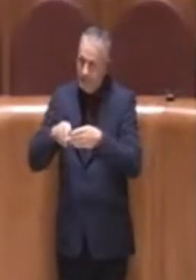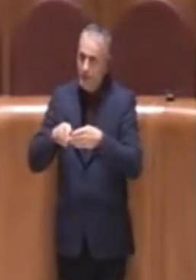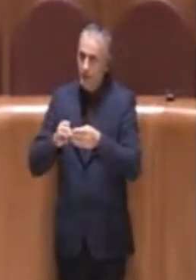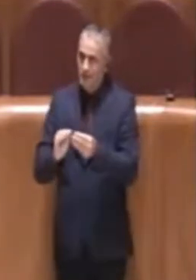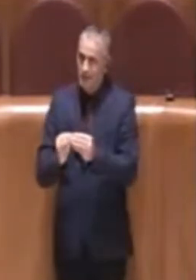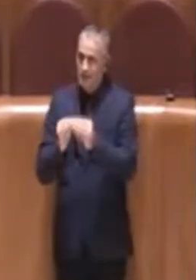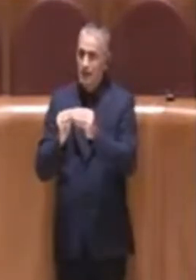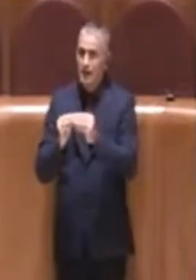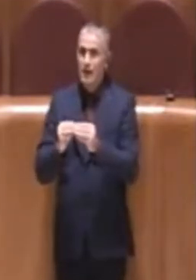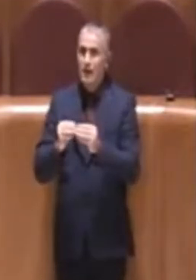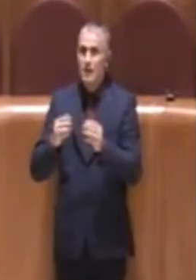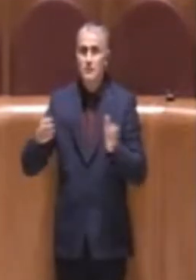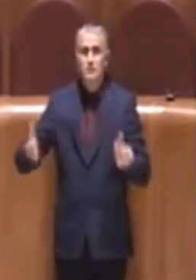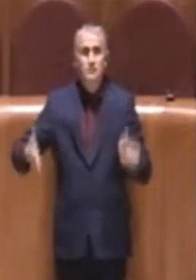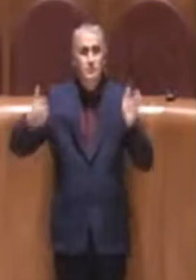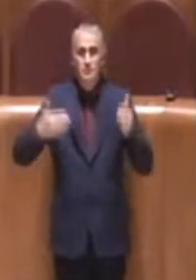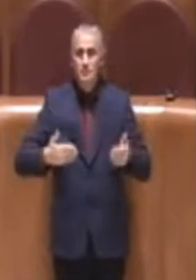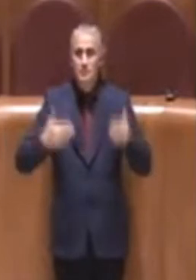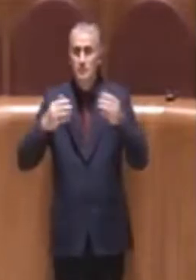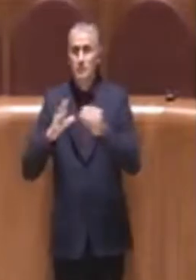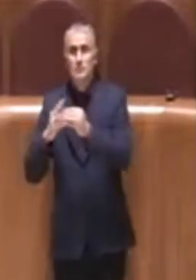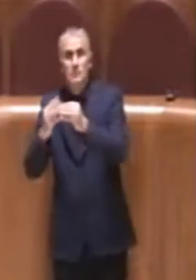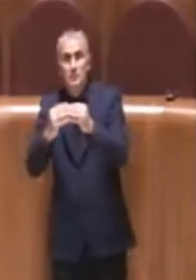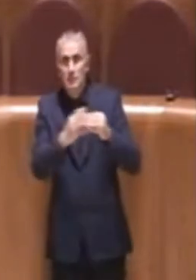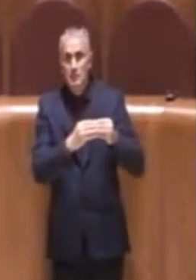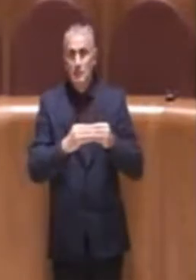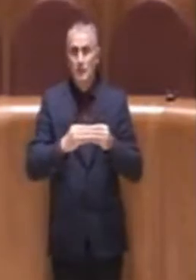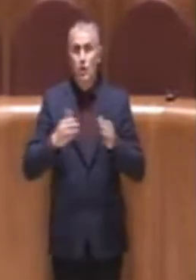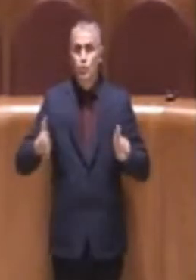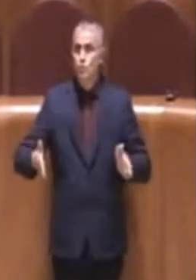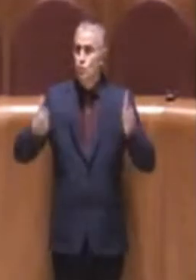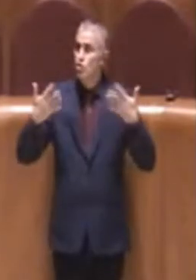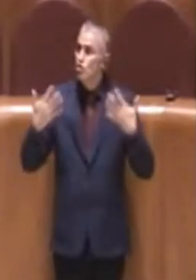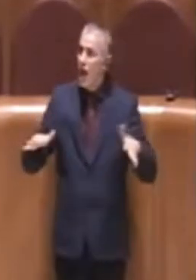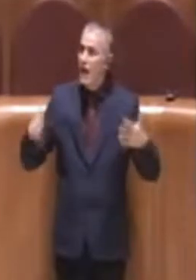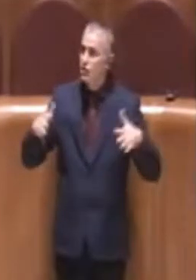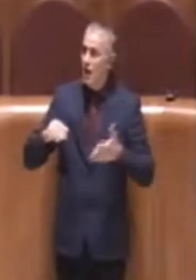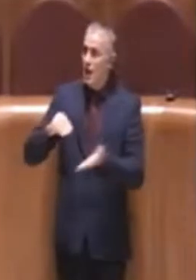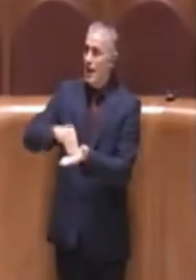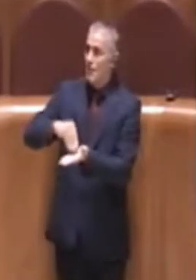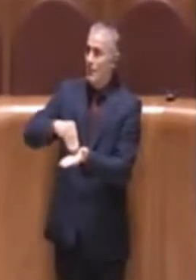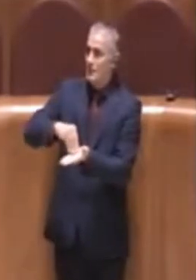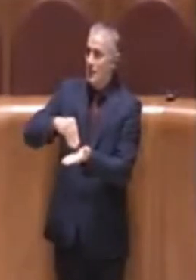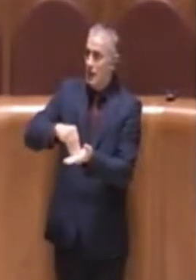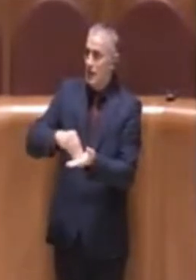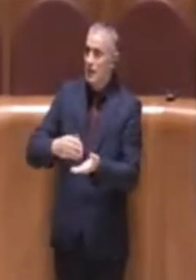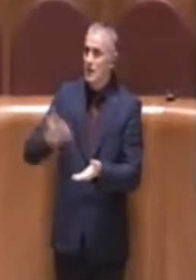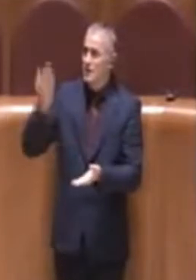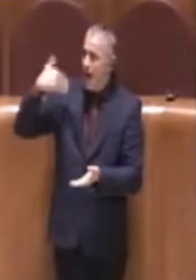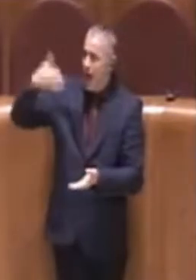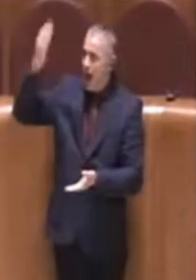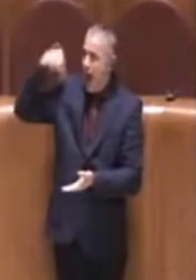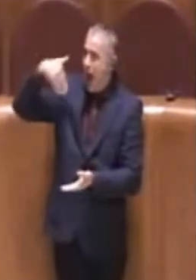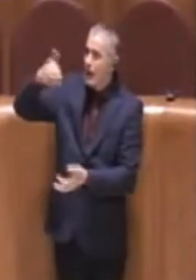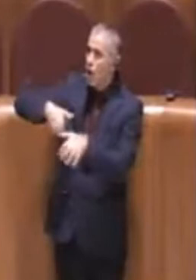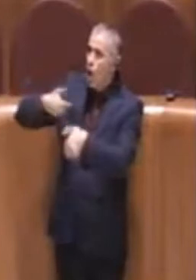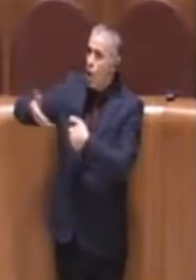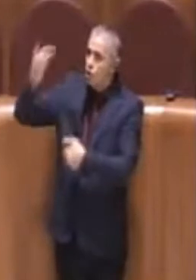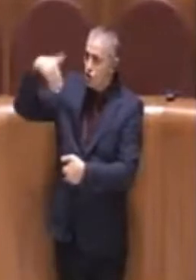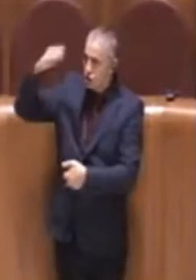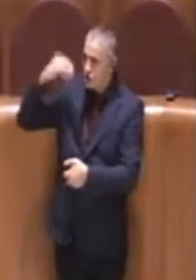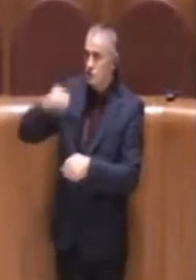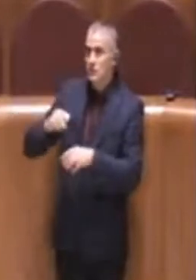recupero delle strutture esistenti che per noi sono degli esempi importanti di archeologia industriale comunque